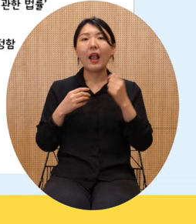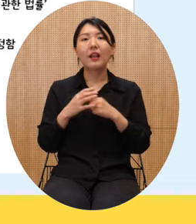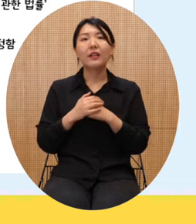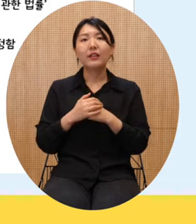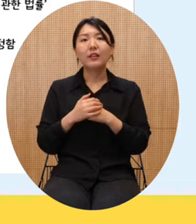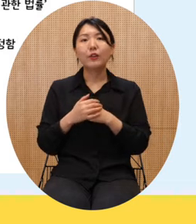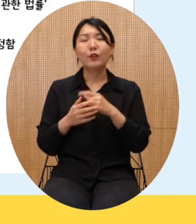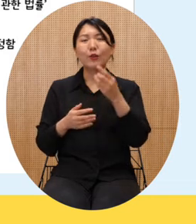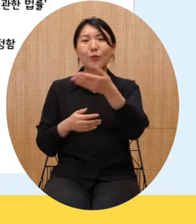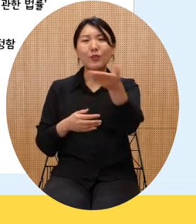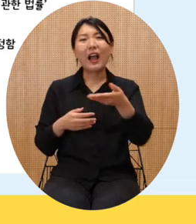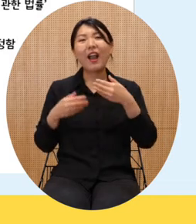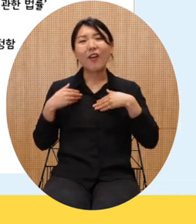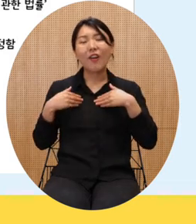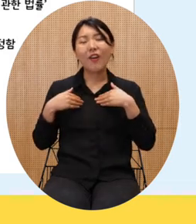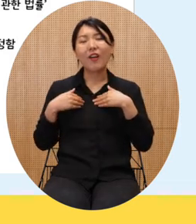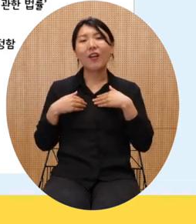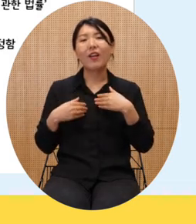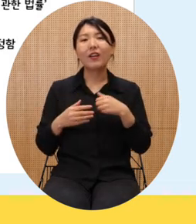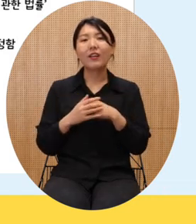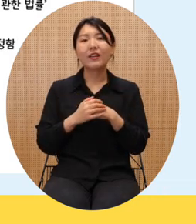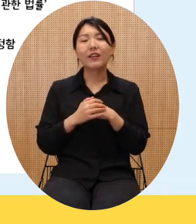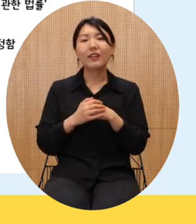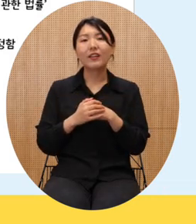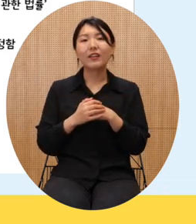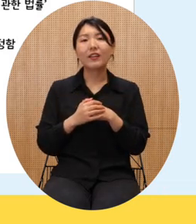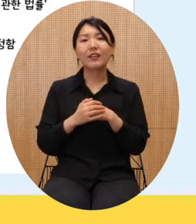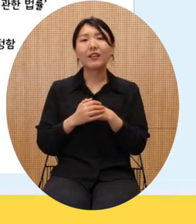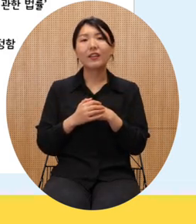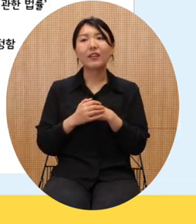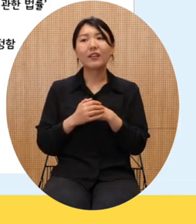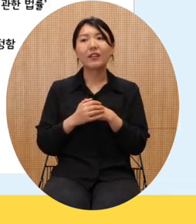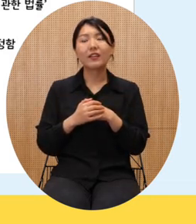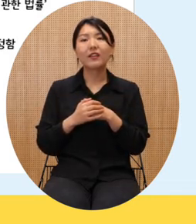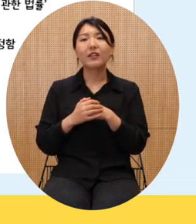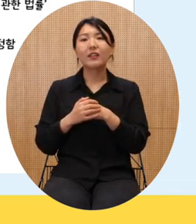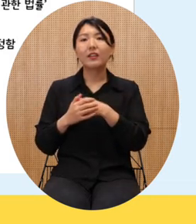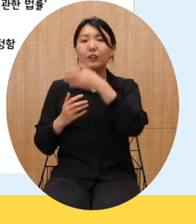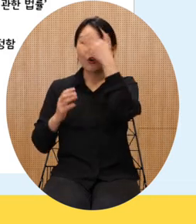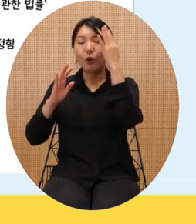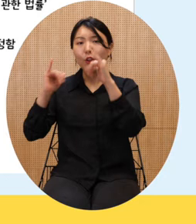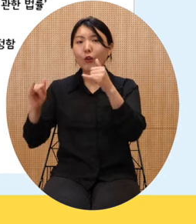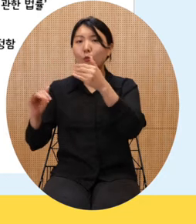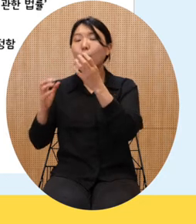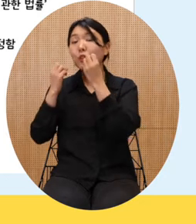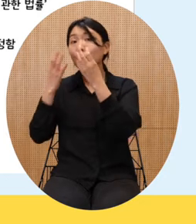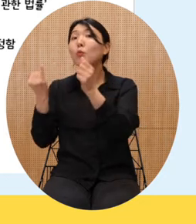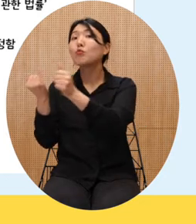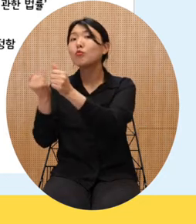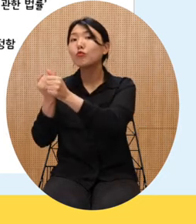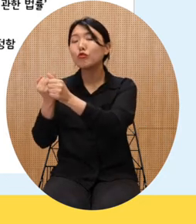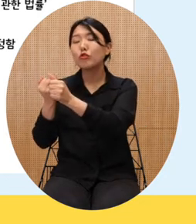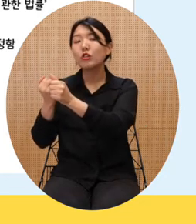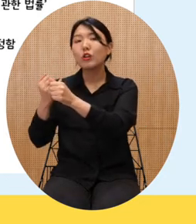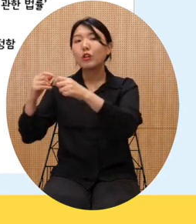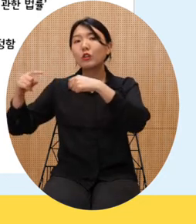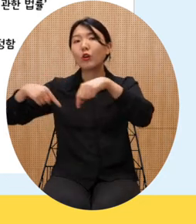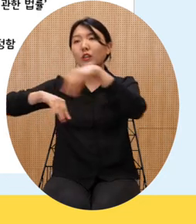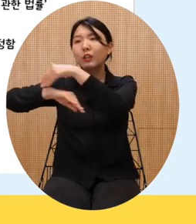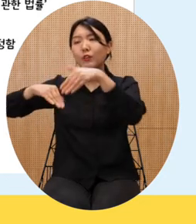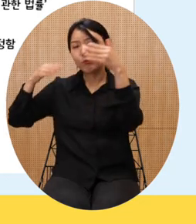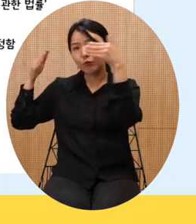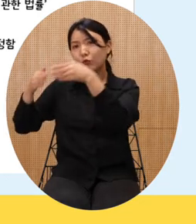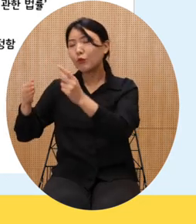계속 고민하는 게 왜 아동이, 뭐 여러분들 답을 아실 거예요. 아동은 이렇고 청년과 신혼부부는 훨씬 더